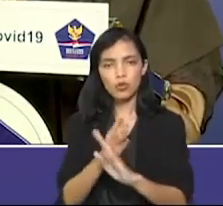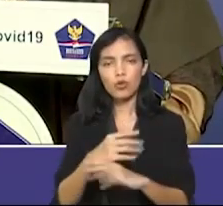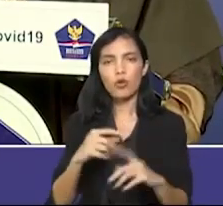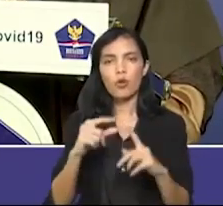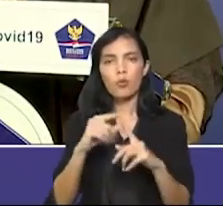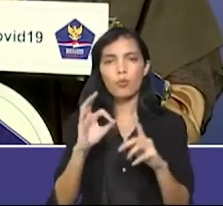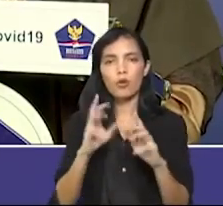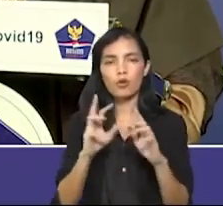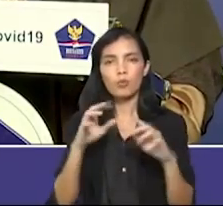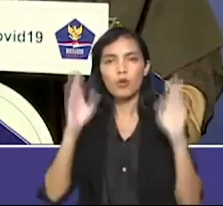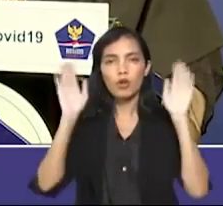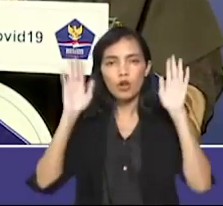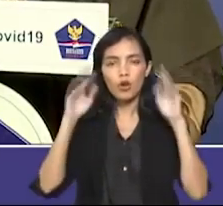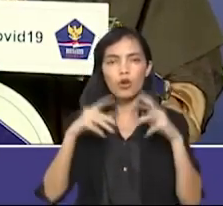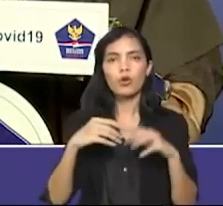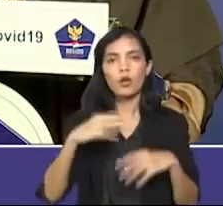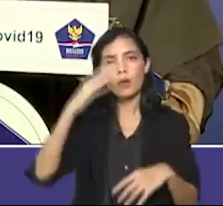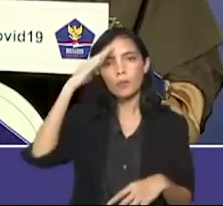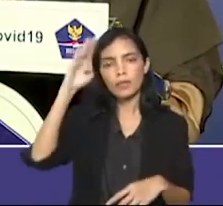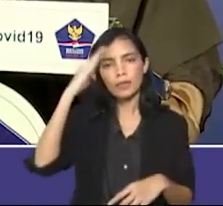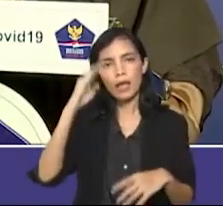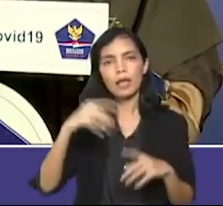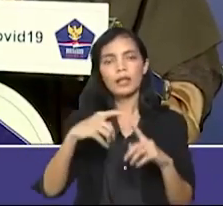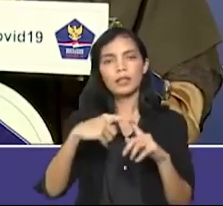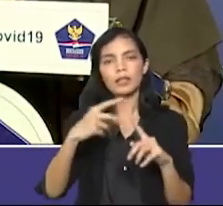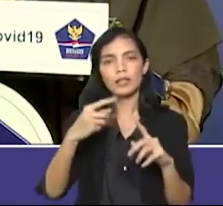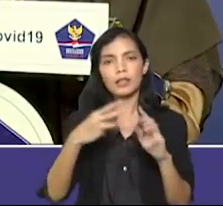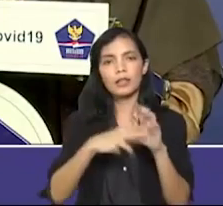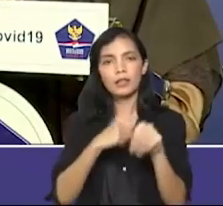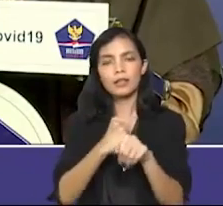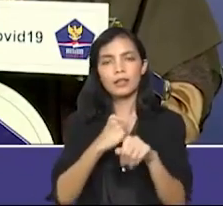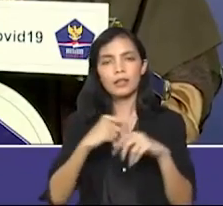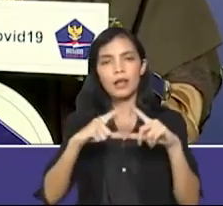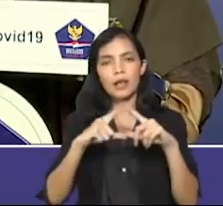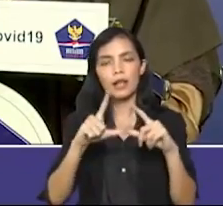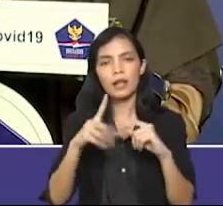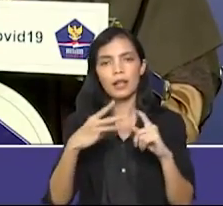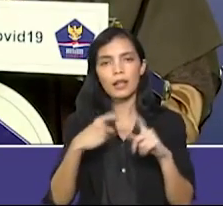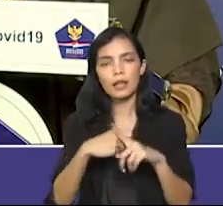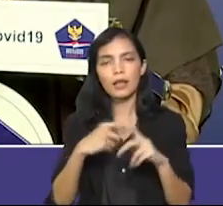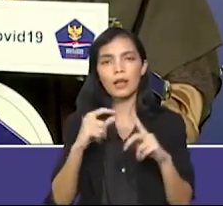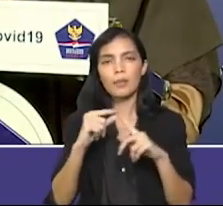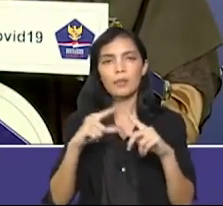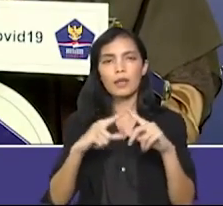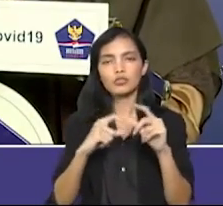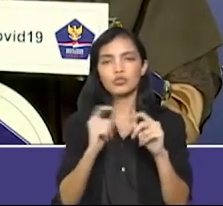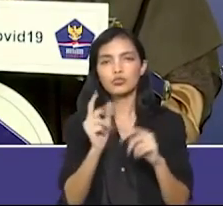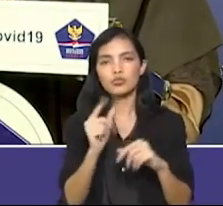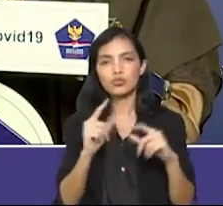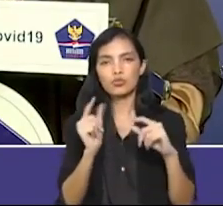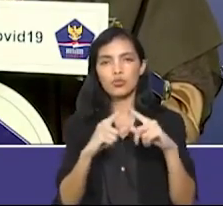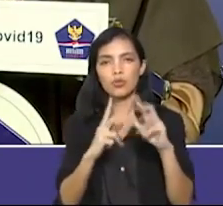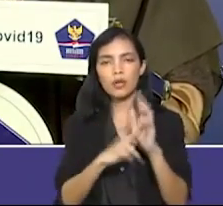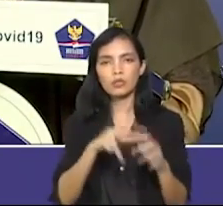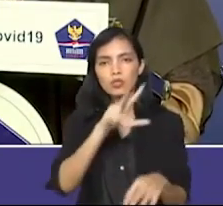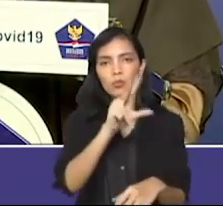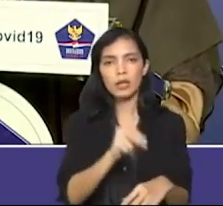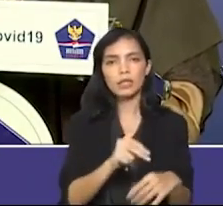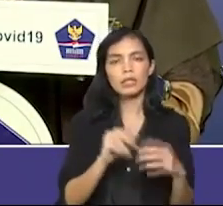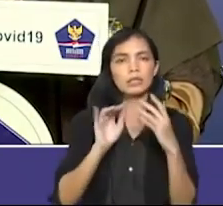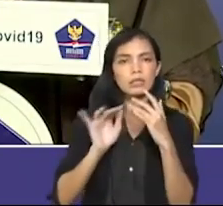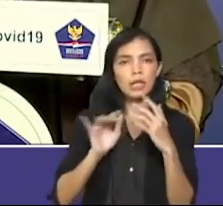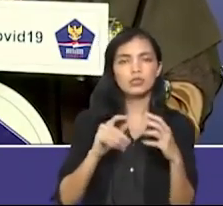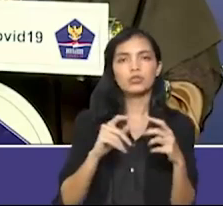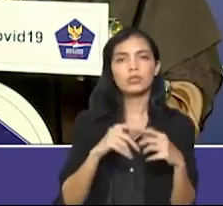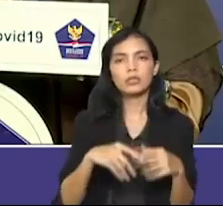Ponorogo Kota Blitar Trenggalek Kota Pasuruan Provinsi Jawa Barat Cianjur